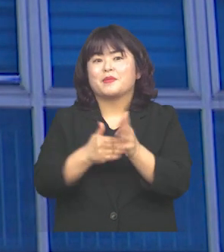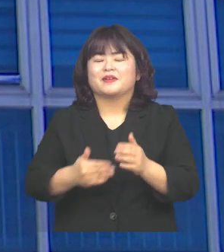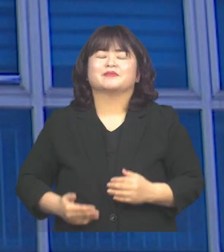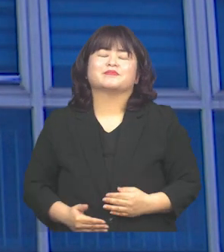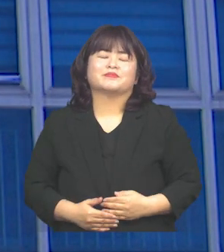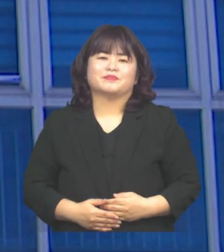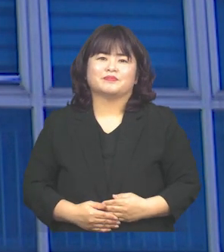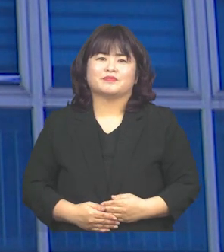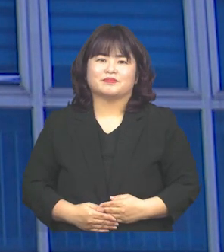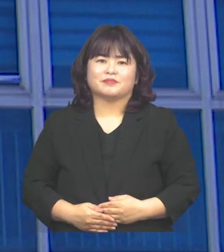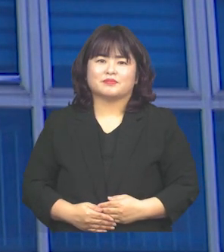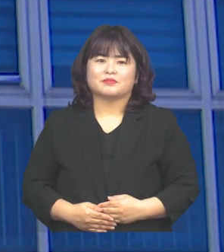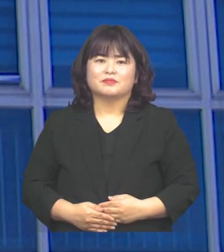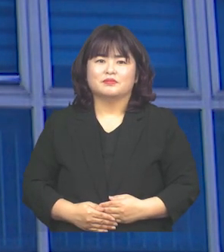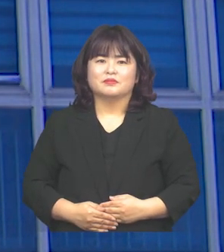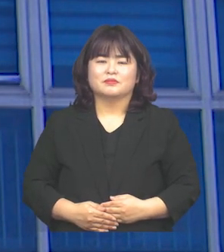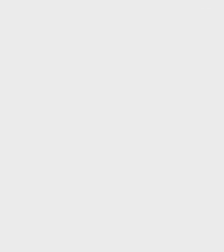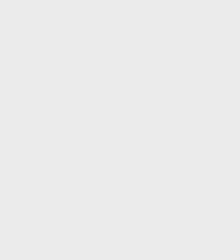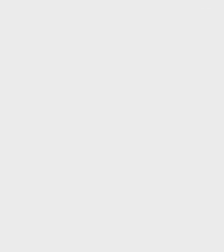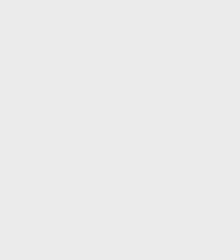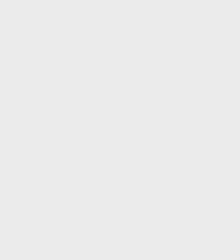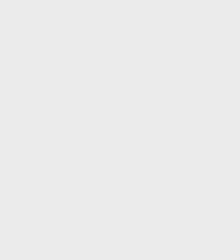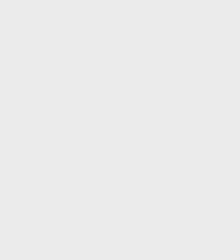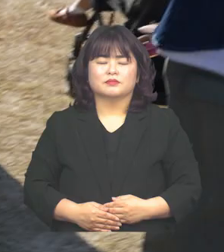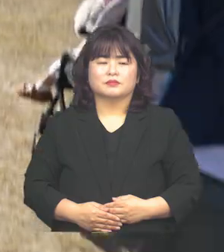환경으로 바뀌었습니다.